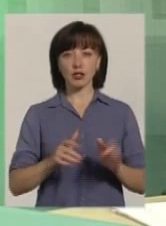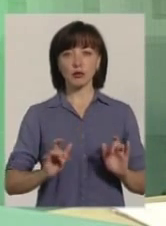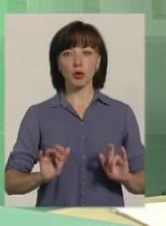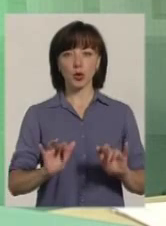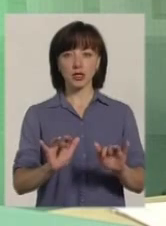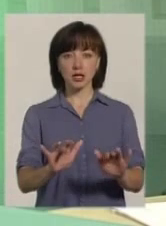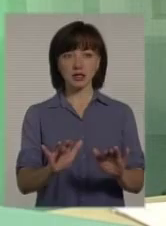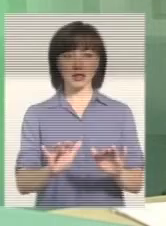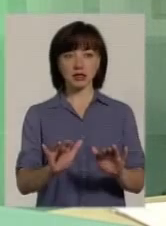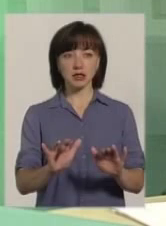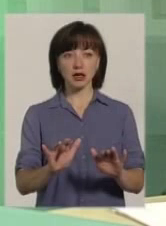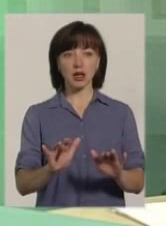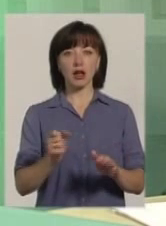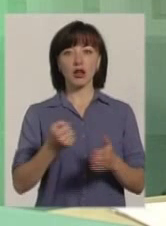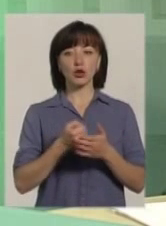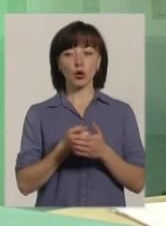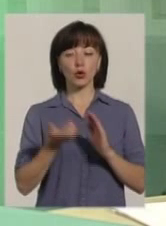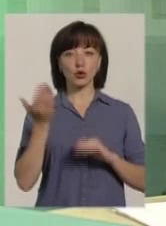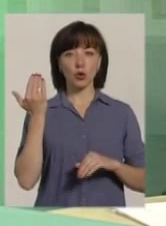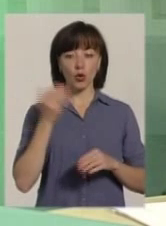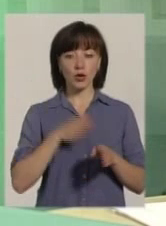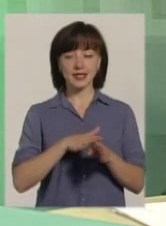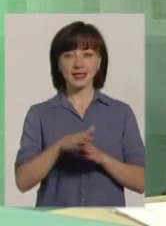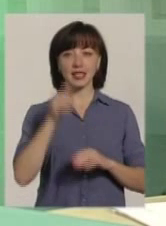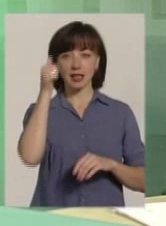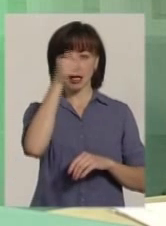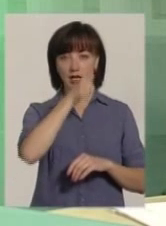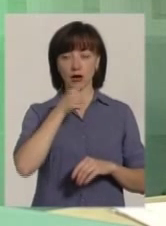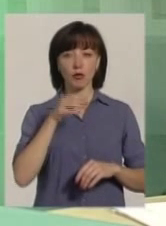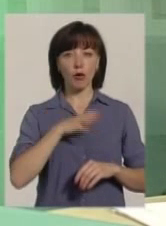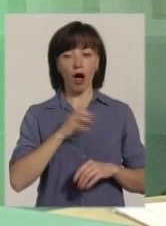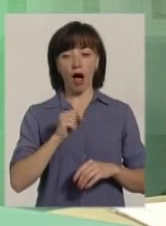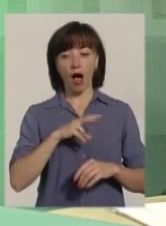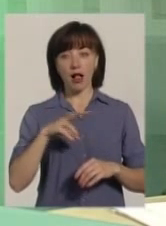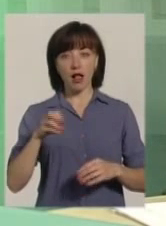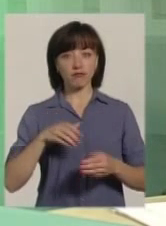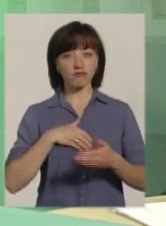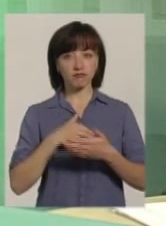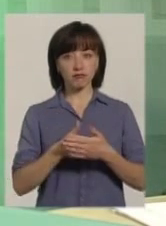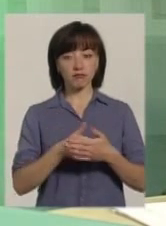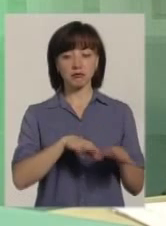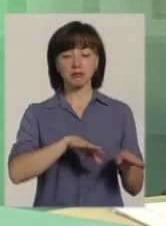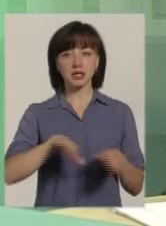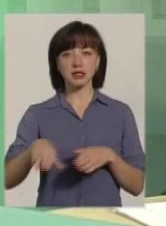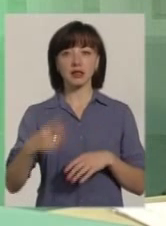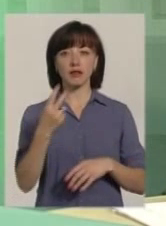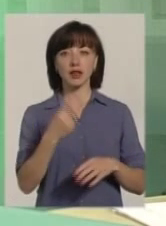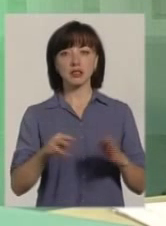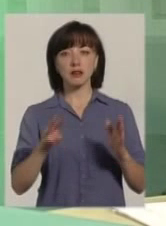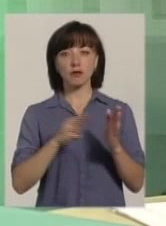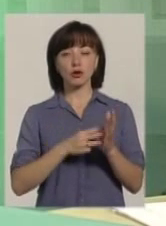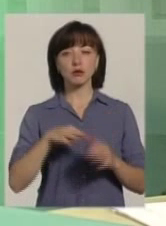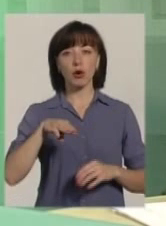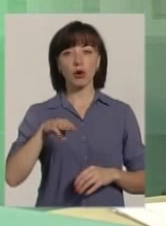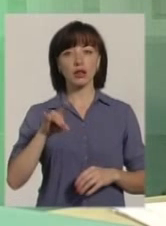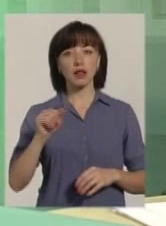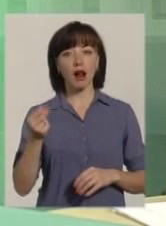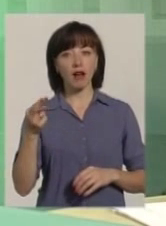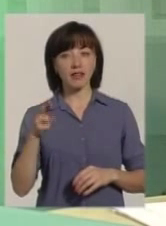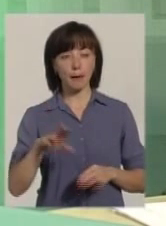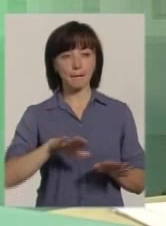Він йшов до того цілий рік, але активізувався особливо він після 28 травня. Треба зрозуміти, що